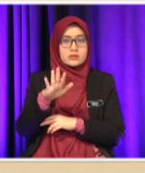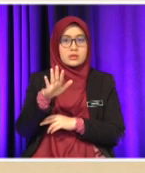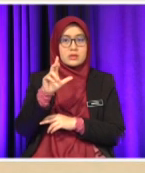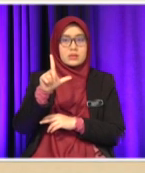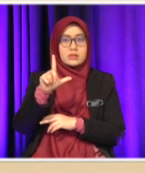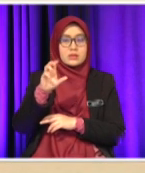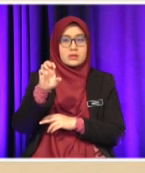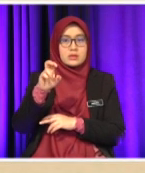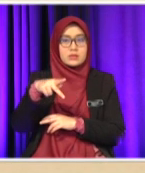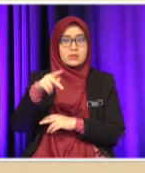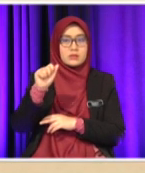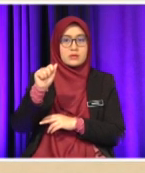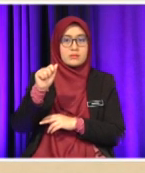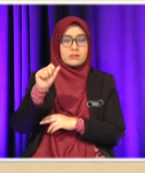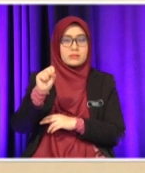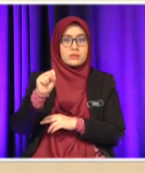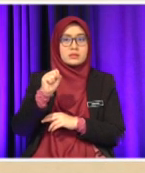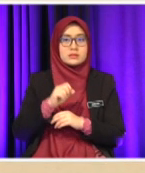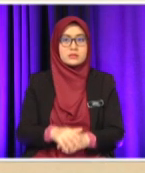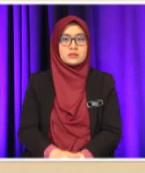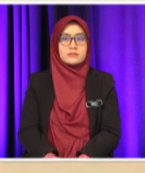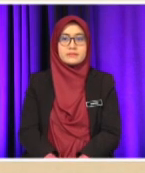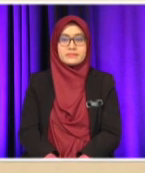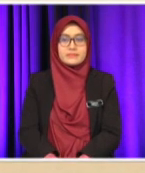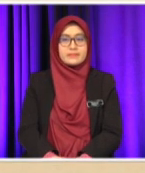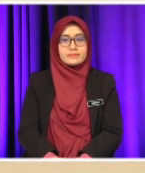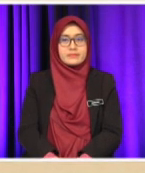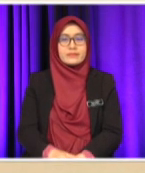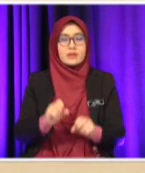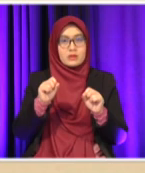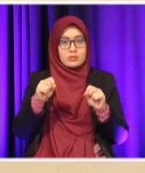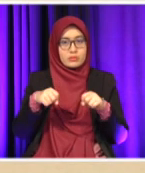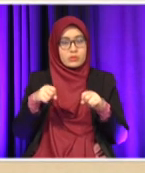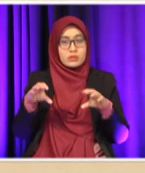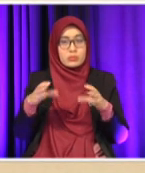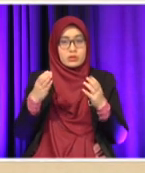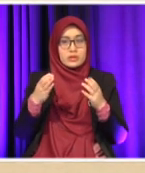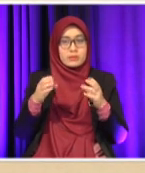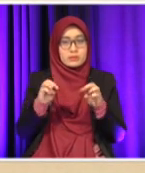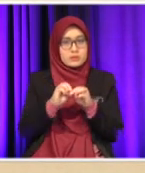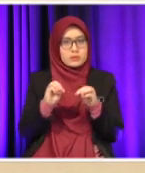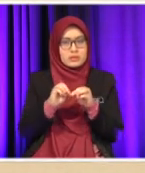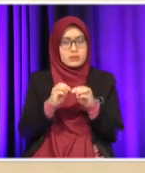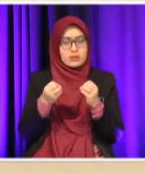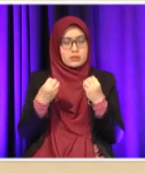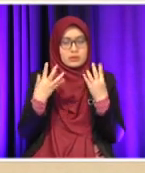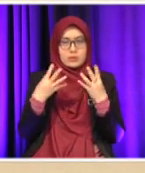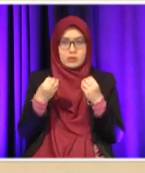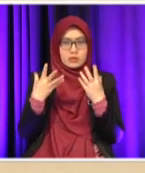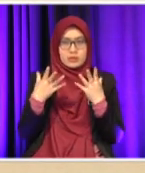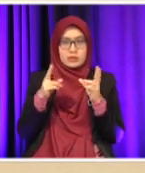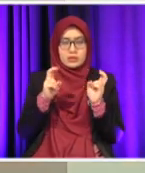alam semesta Jadi boleh juga Sungai ya Sungai kita ada juga yang saya pernah tengok domba macam